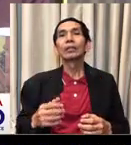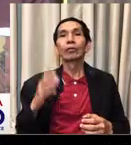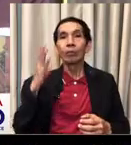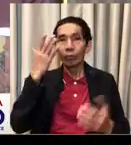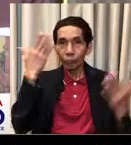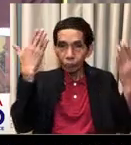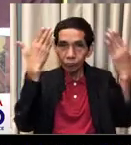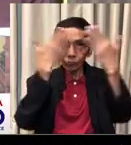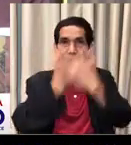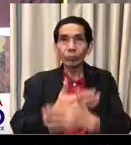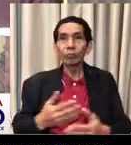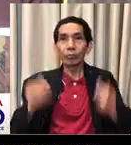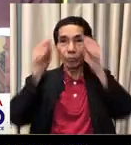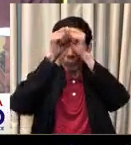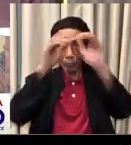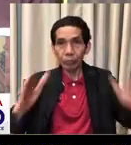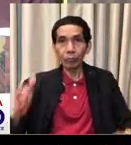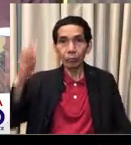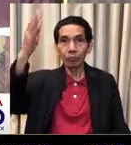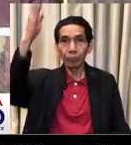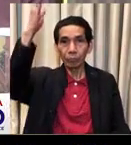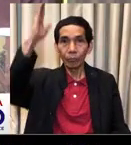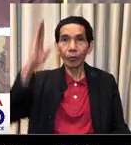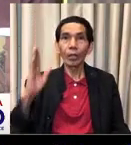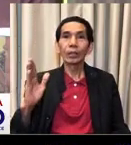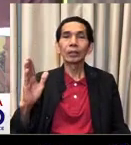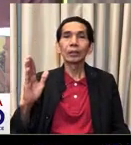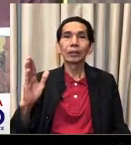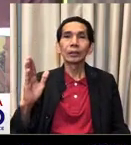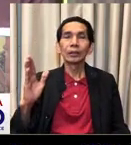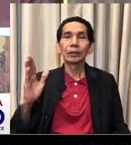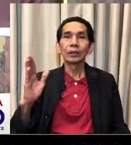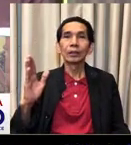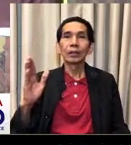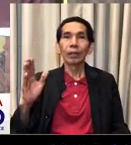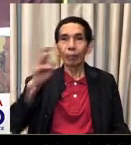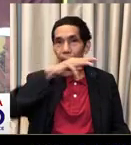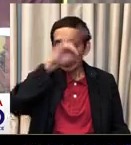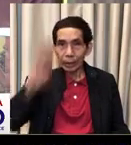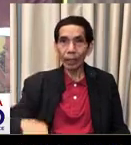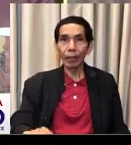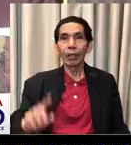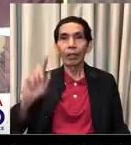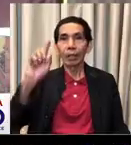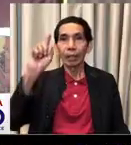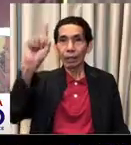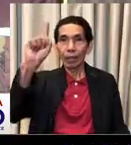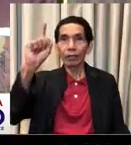magandang gabi at pagpalain nawa kayo ng Poong May Kapal, Manila.